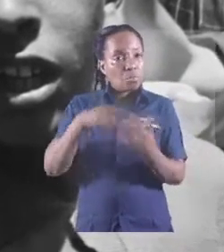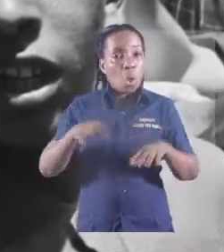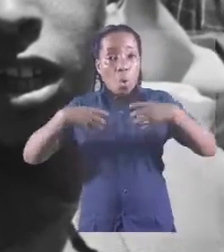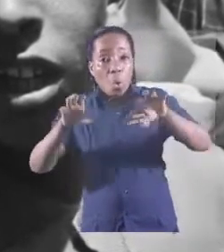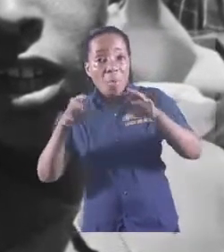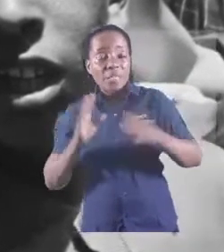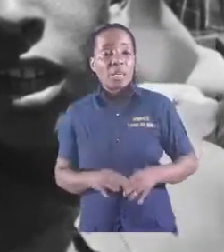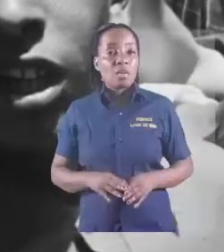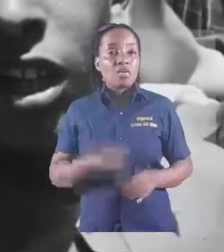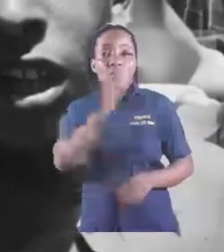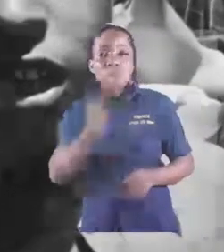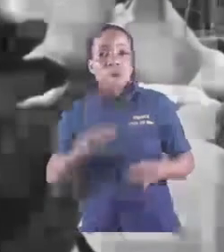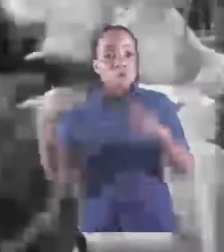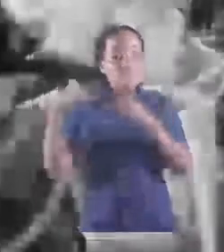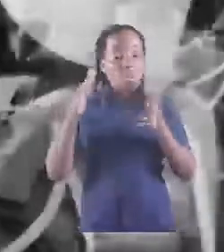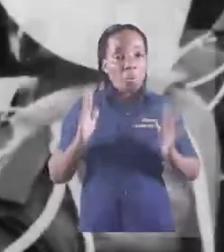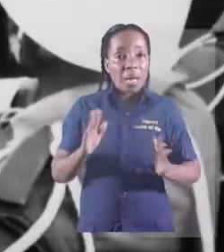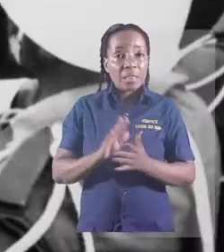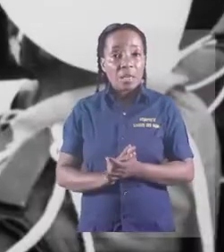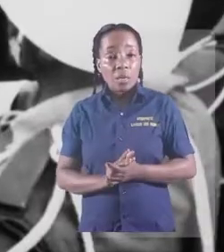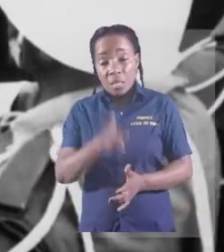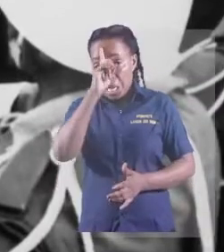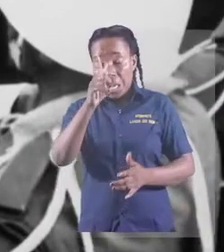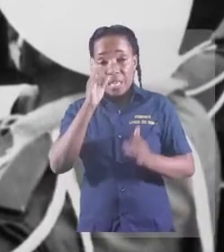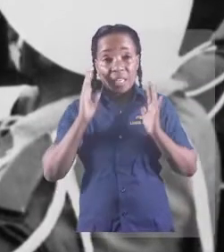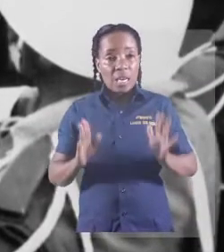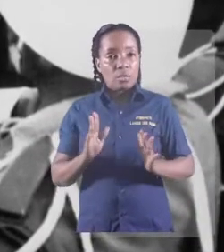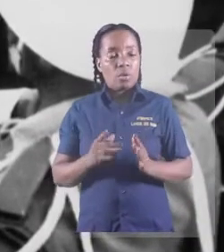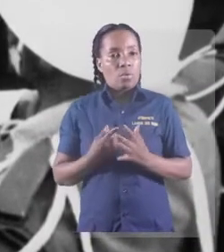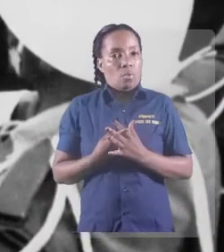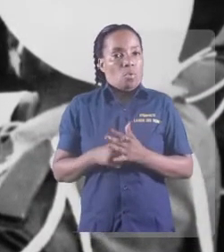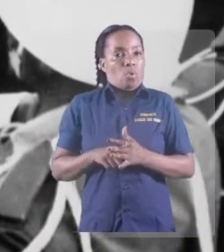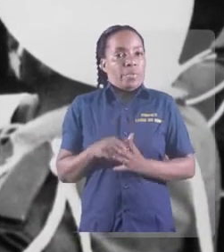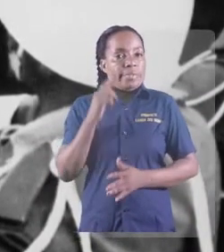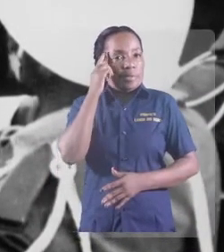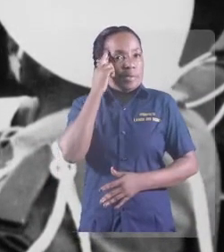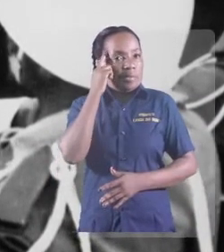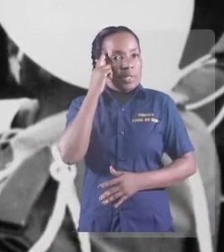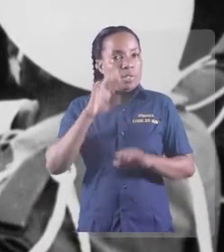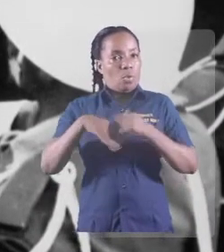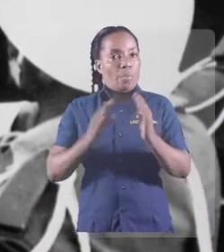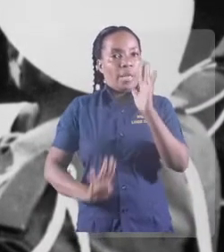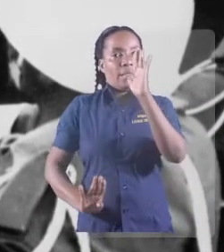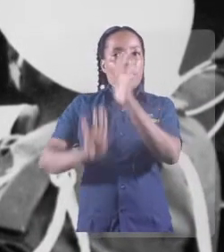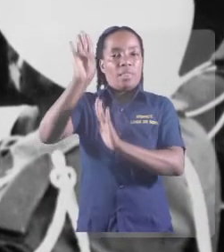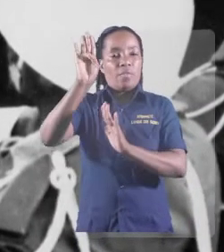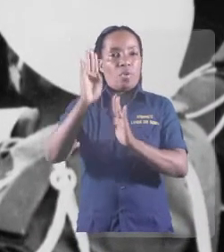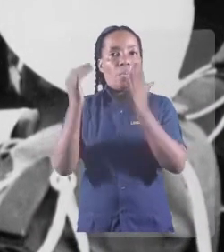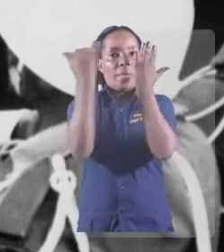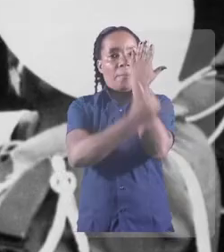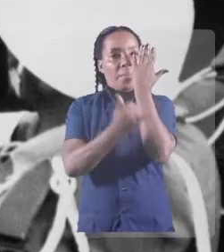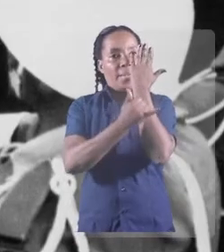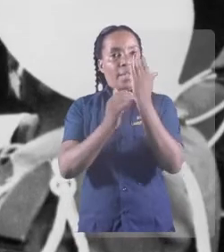d'anciens combattants. Donc, vous voyez que les Algériens vont prendre conscience et